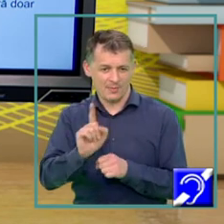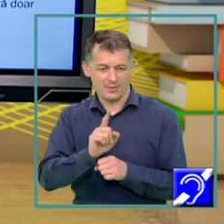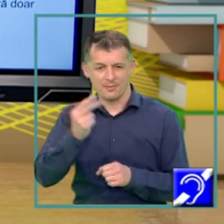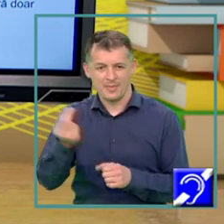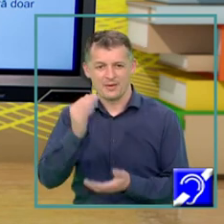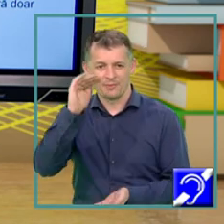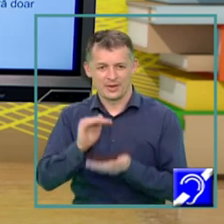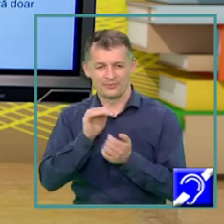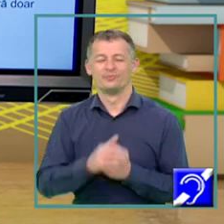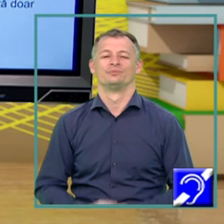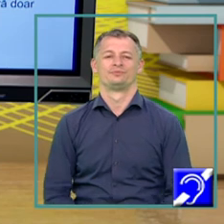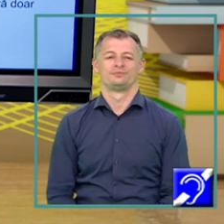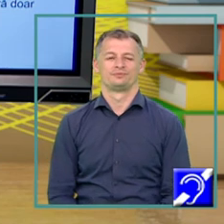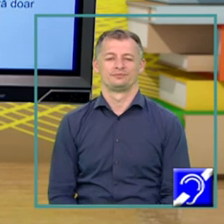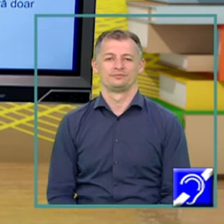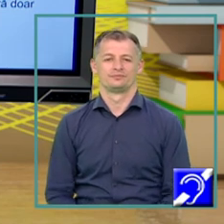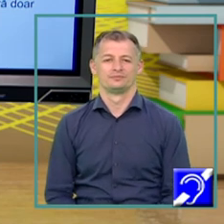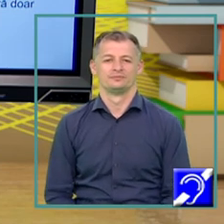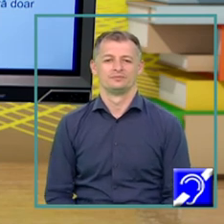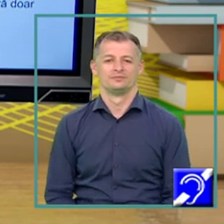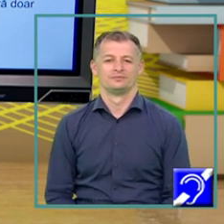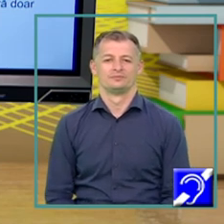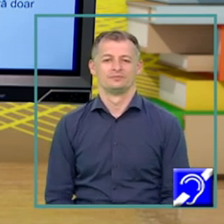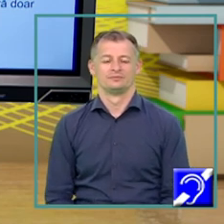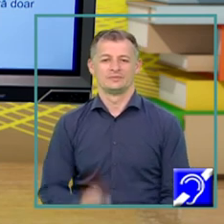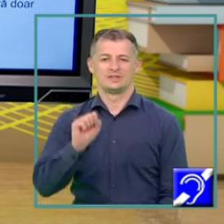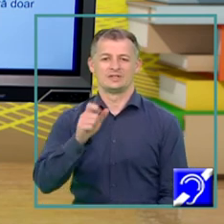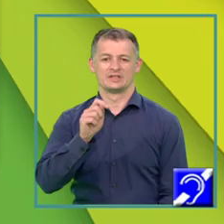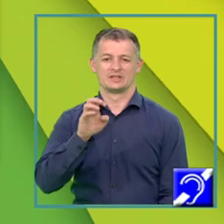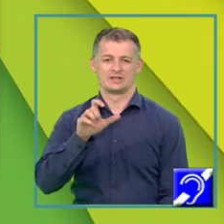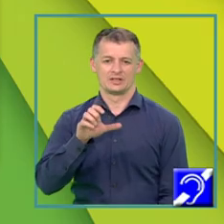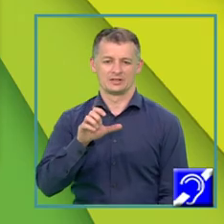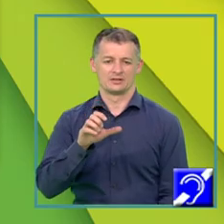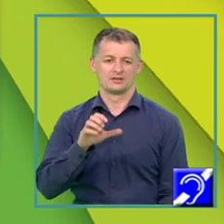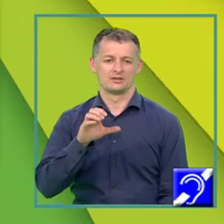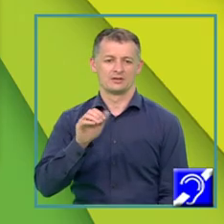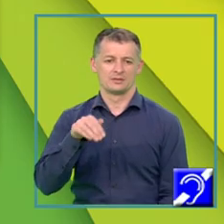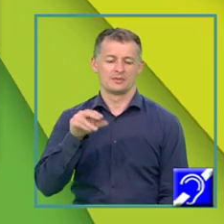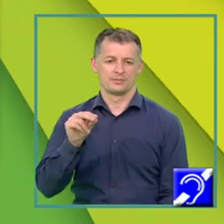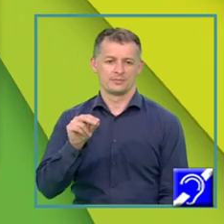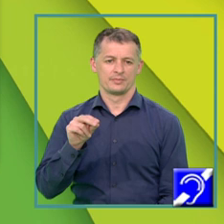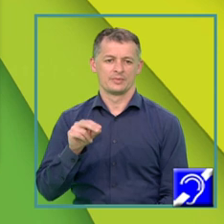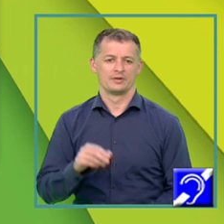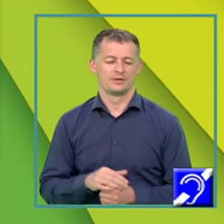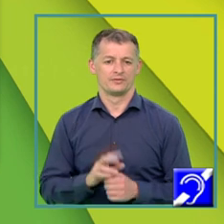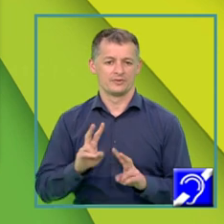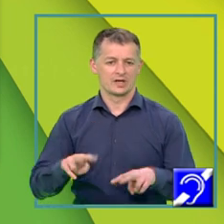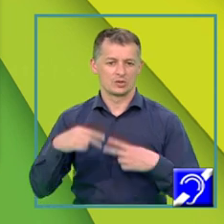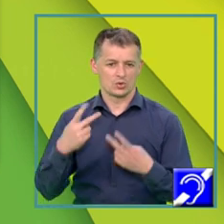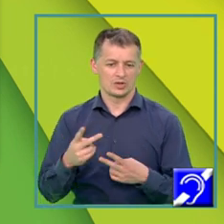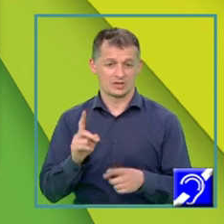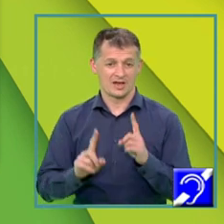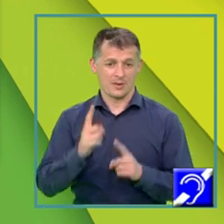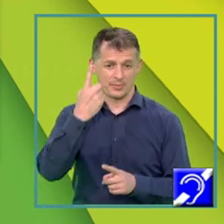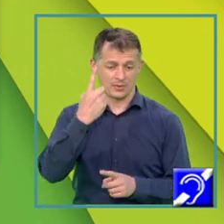mai mic funcția setări când vă va returna o valoare negativă Dacă primul parametru șir 1